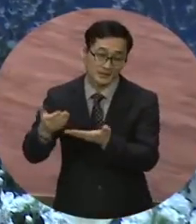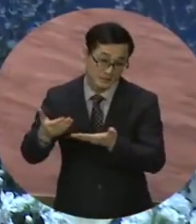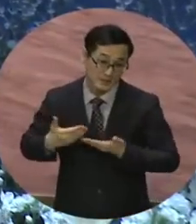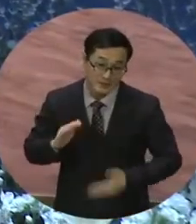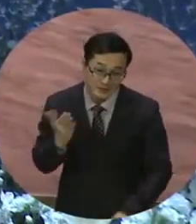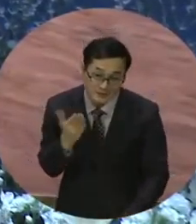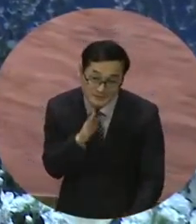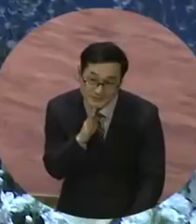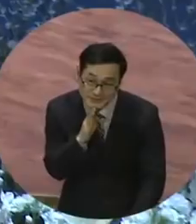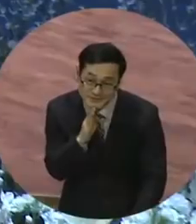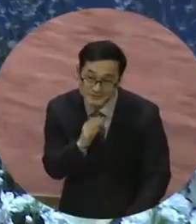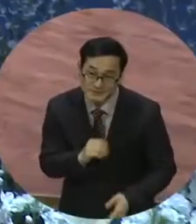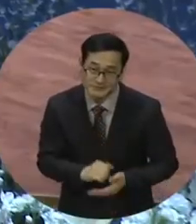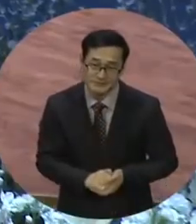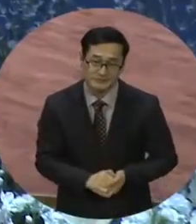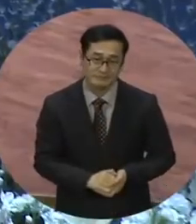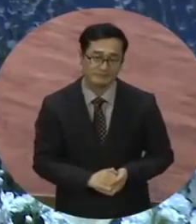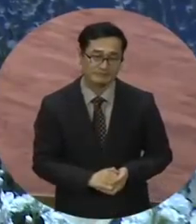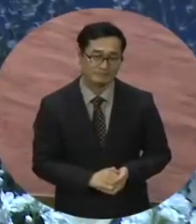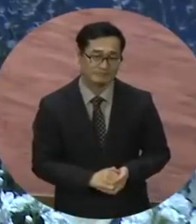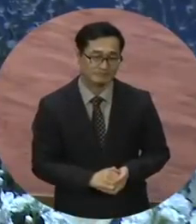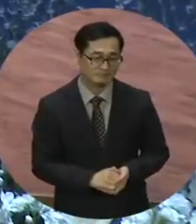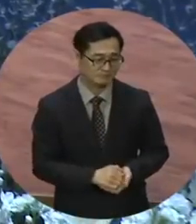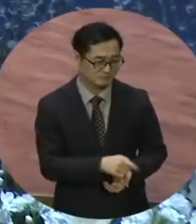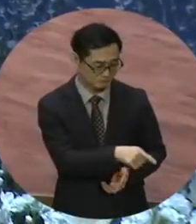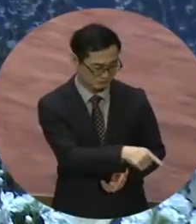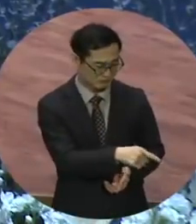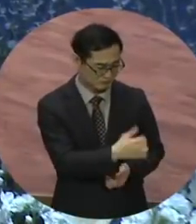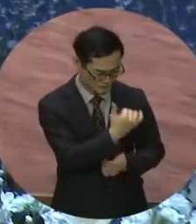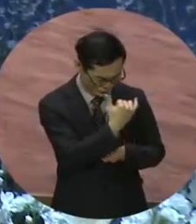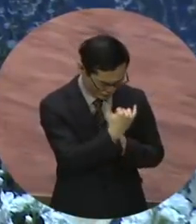됩니다. 착하고 충성된 종아.